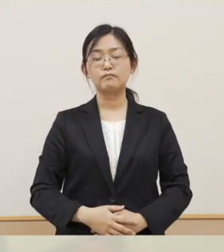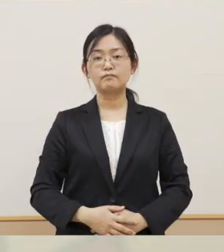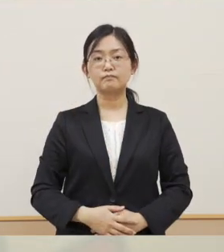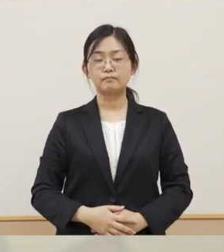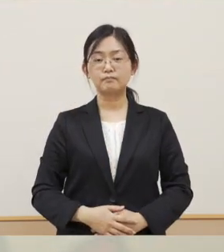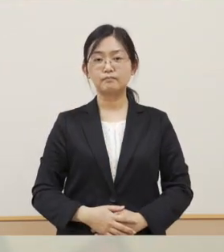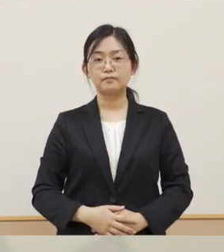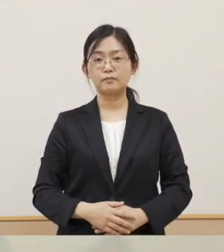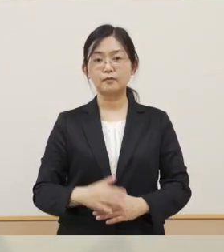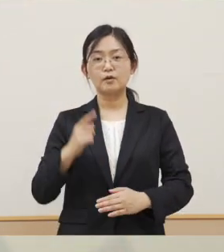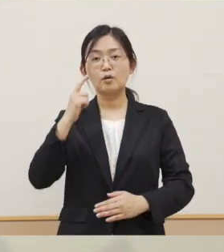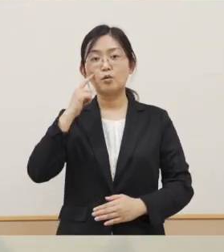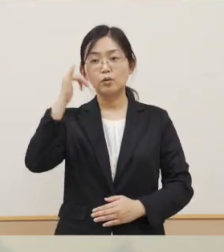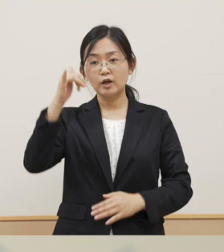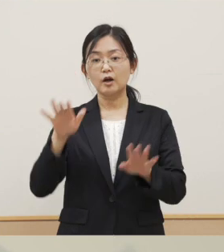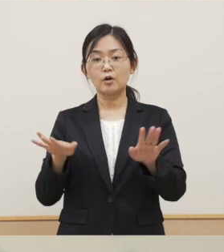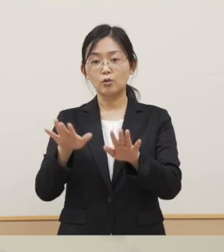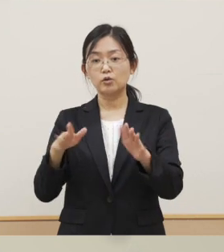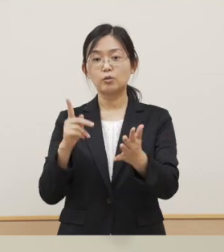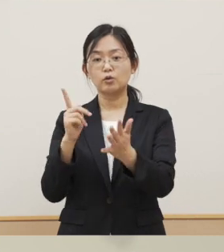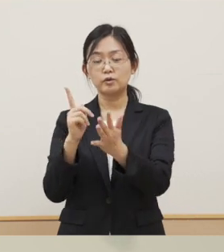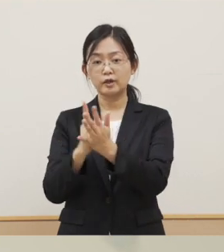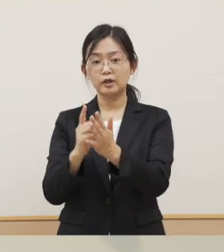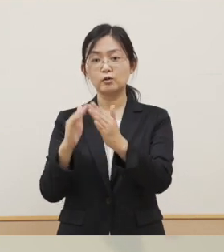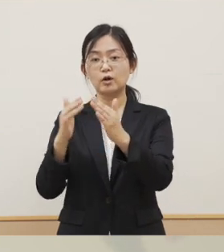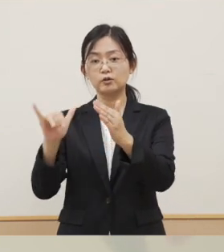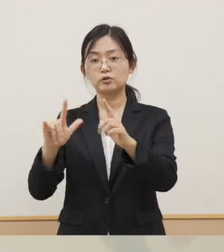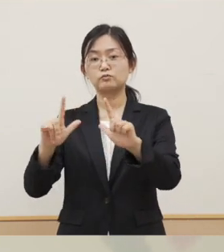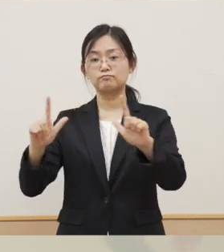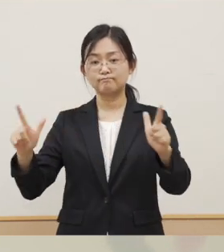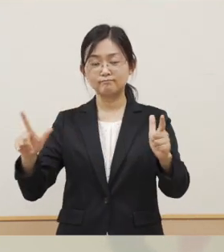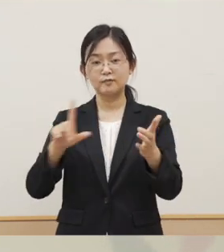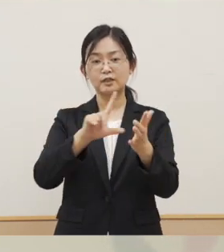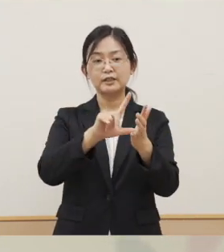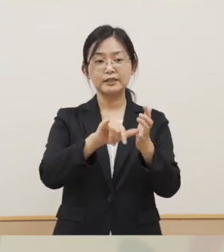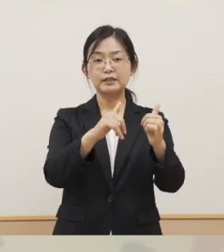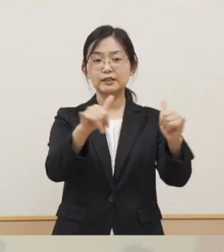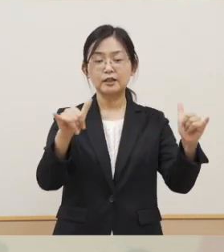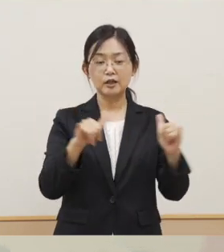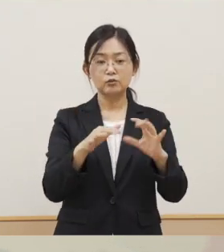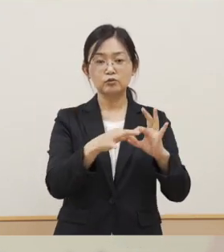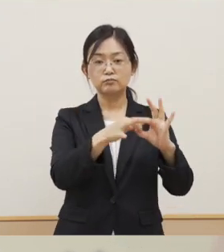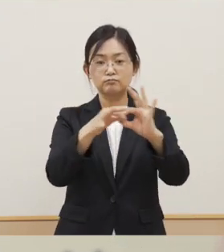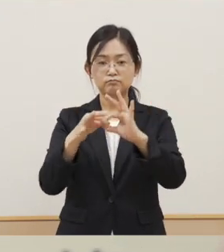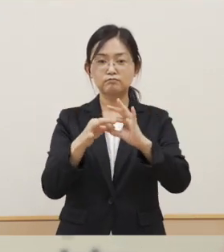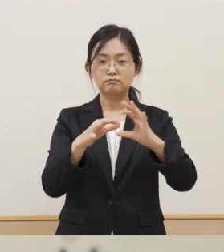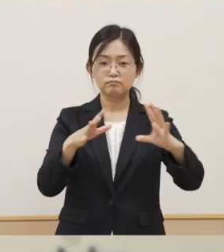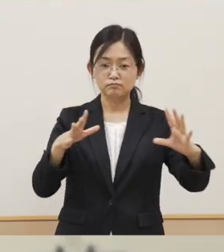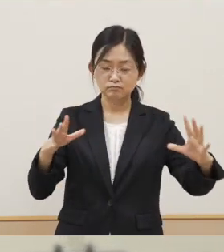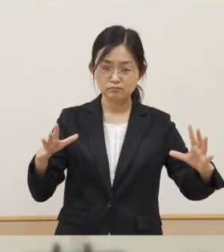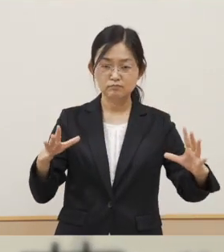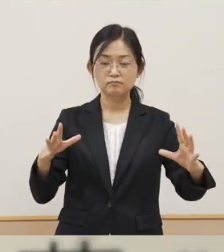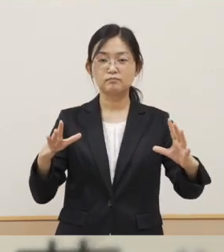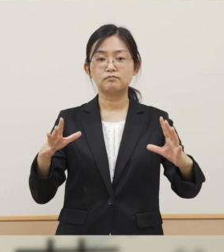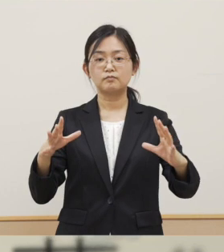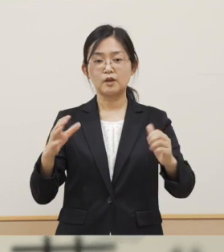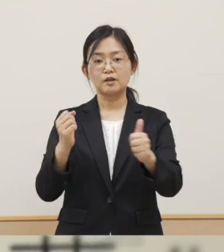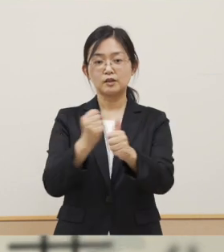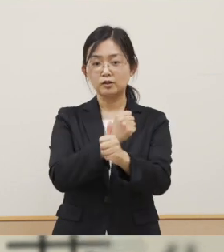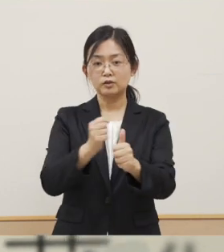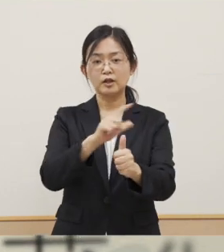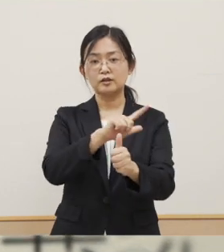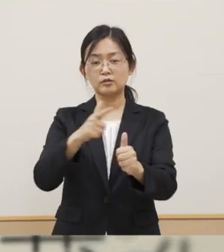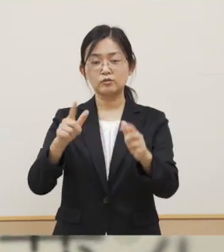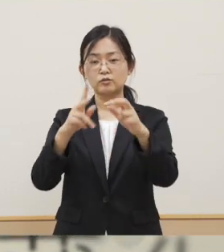核家族化や地域とのつながりの希薄化などが進行し、子育て環境の悪化による虐待などが